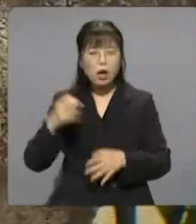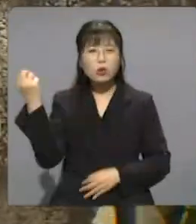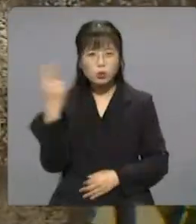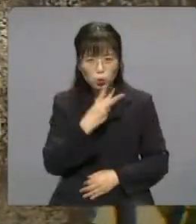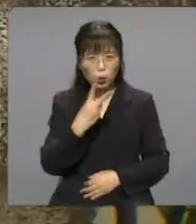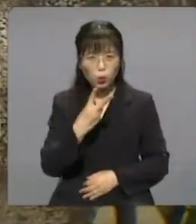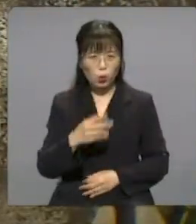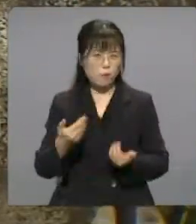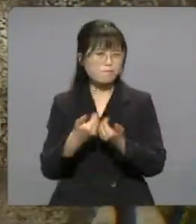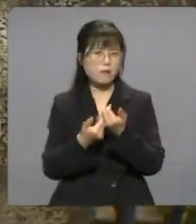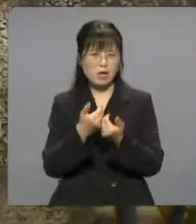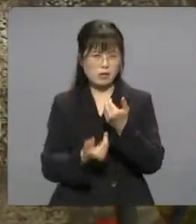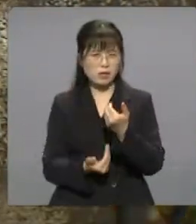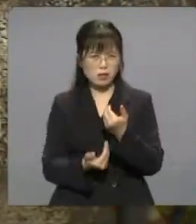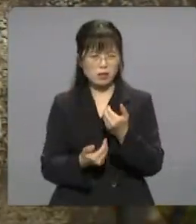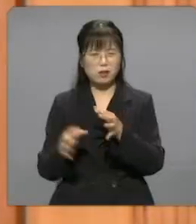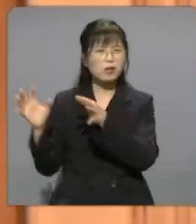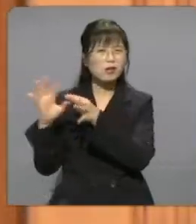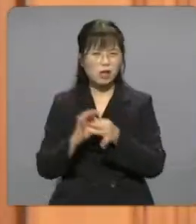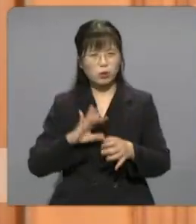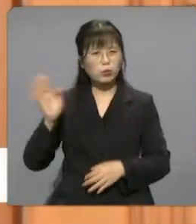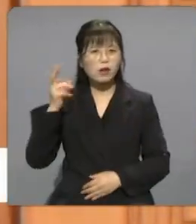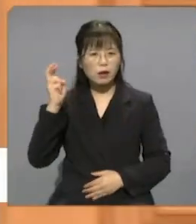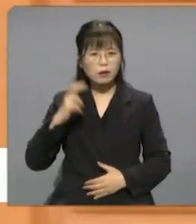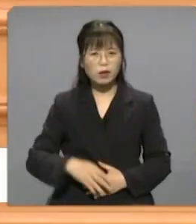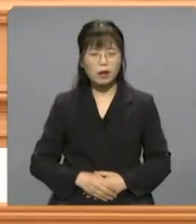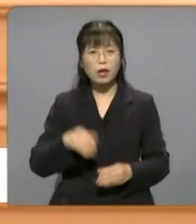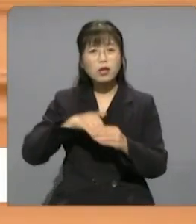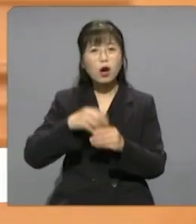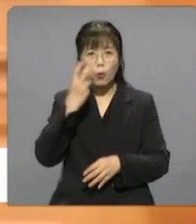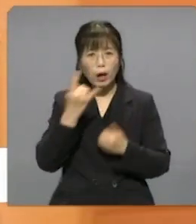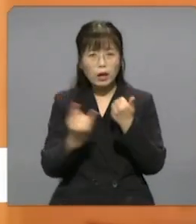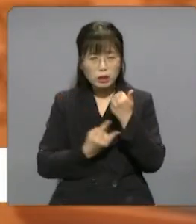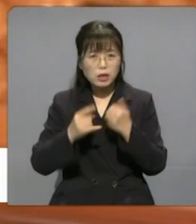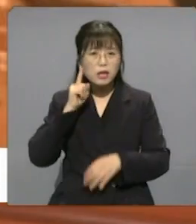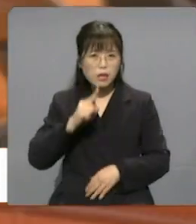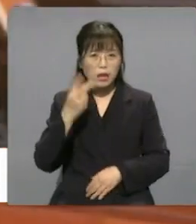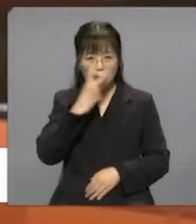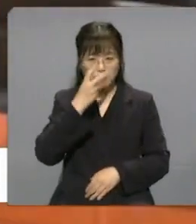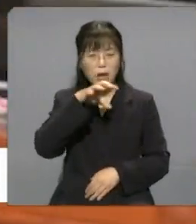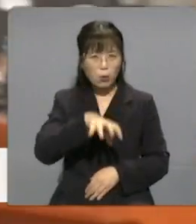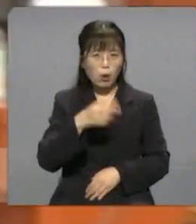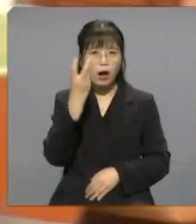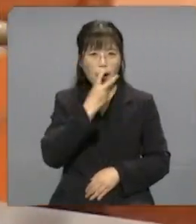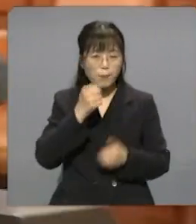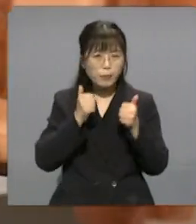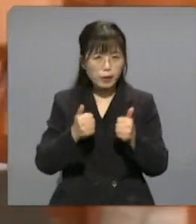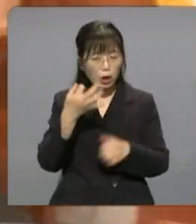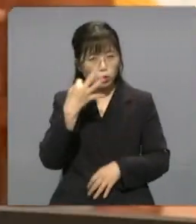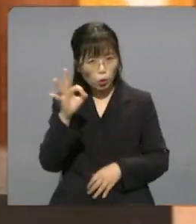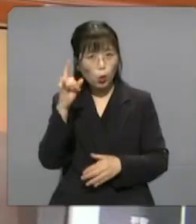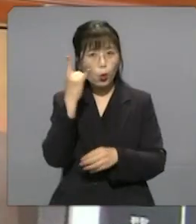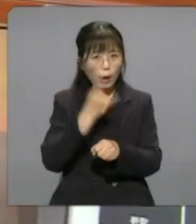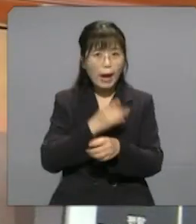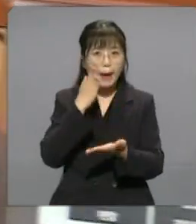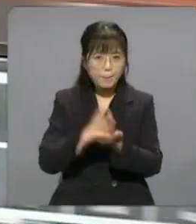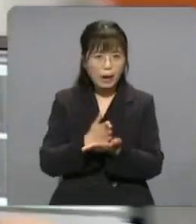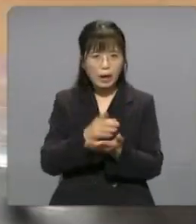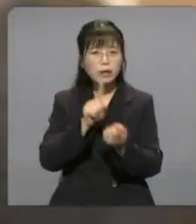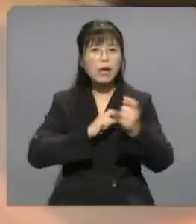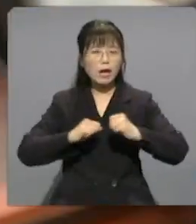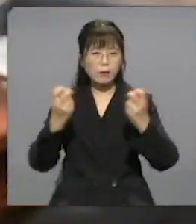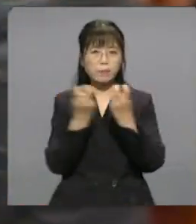또다시 갈등을 빚는 모양새입니다. 선관위는 내일 감사원 감사 수용 여부를 포함해